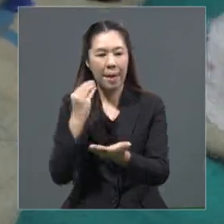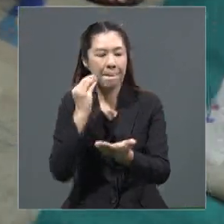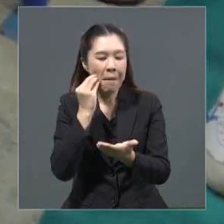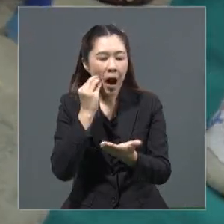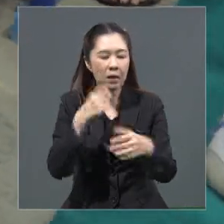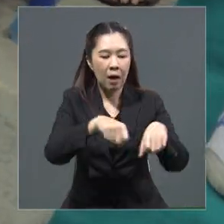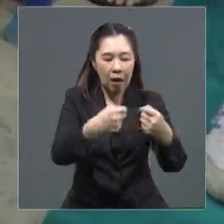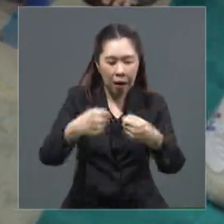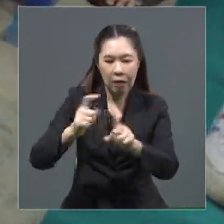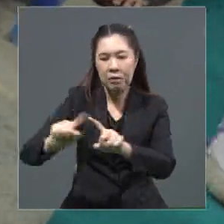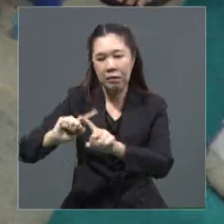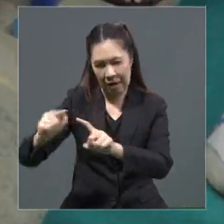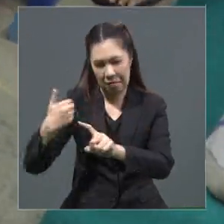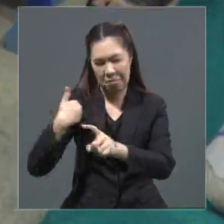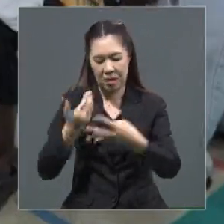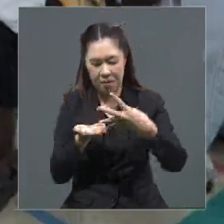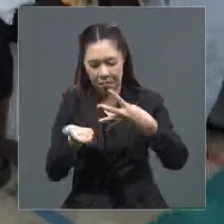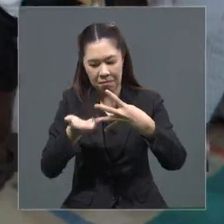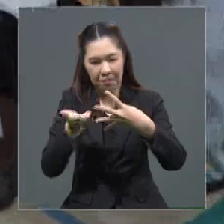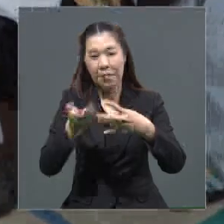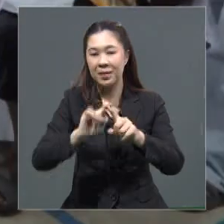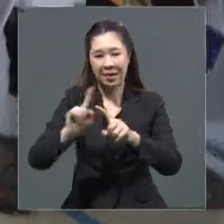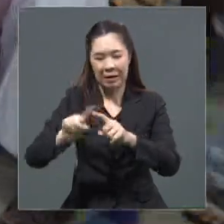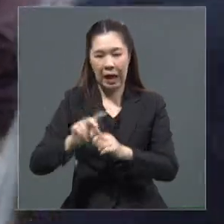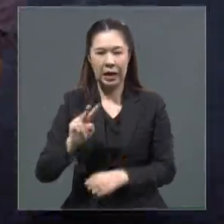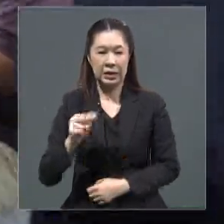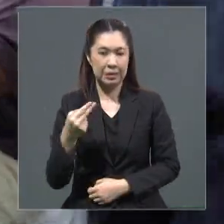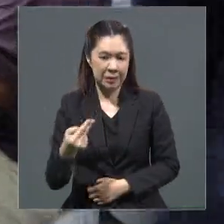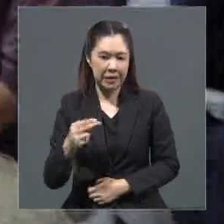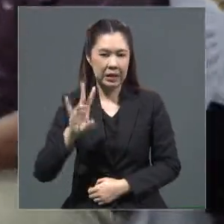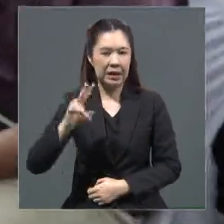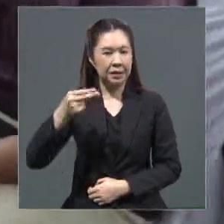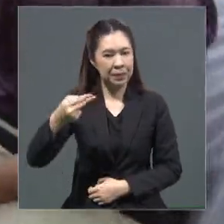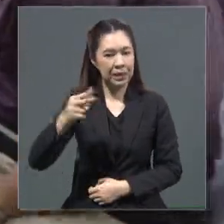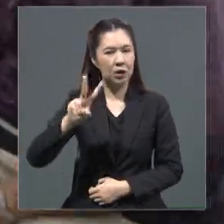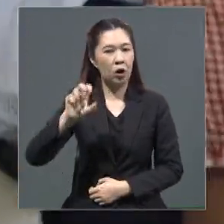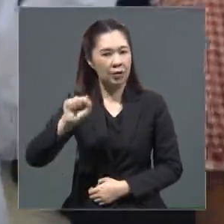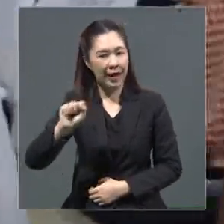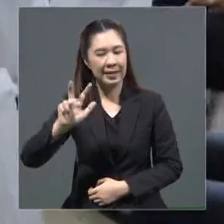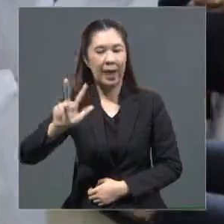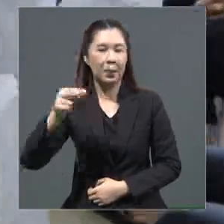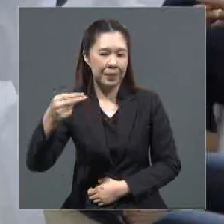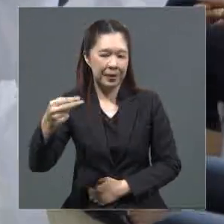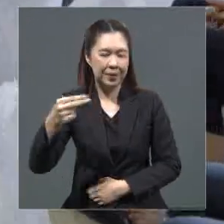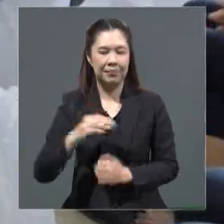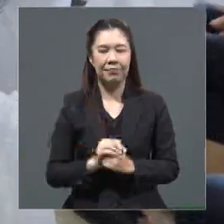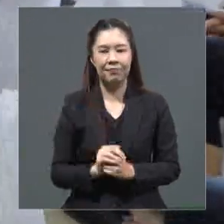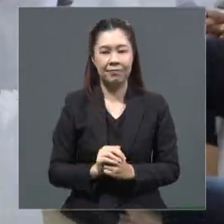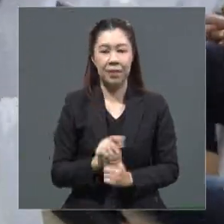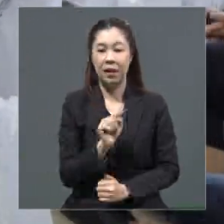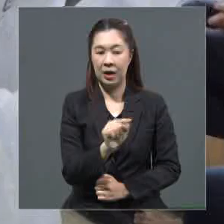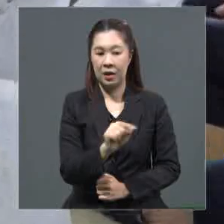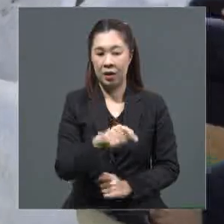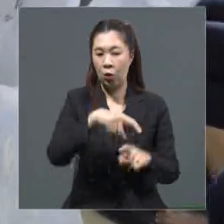รับความเสียหายโดยแบ่งเป็นหลายระดับด้วยกันนะครับมี 10,000บาท 70,000บาทแล้วก็230,000บาทอันนี้คือเฉพาะในส่วนของการ